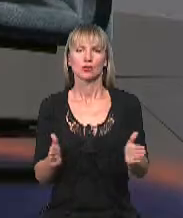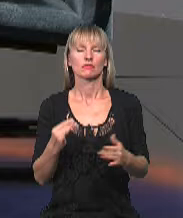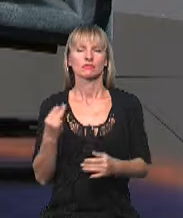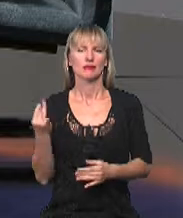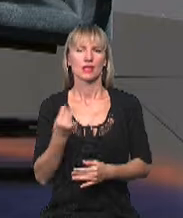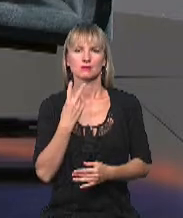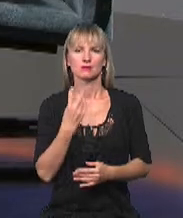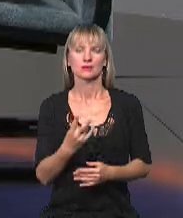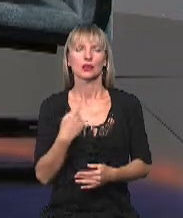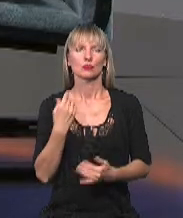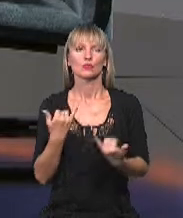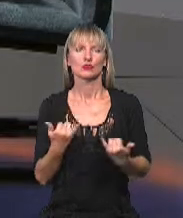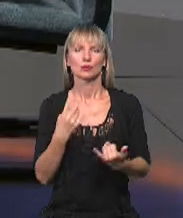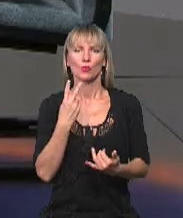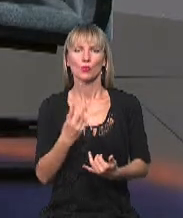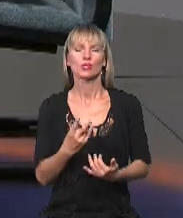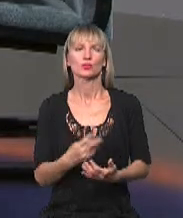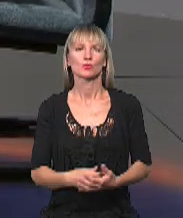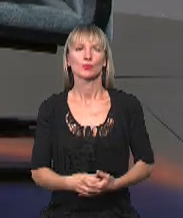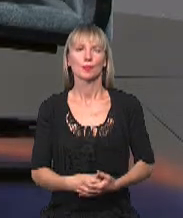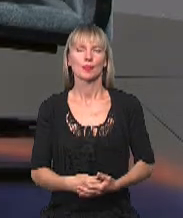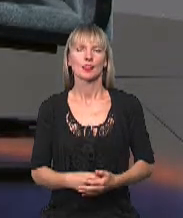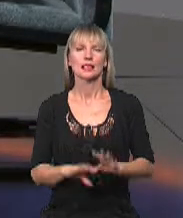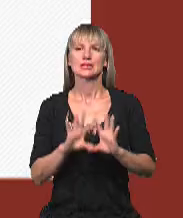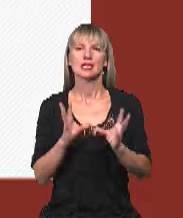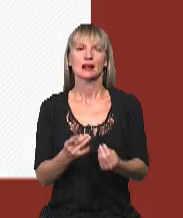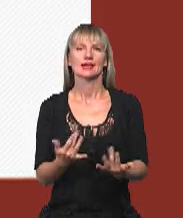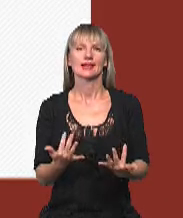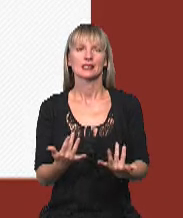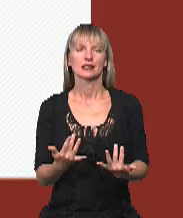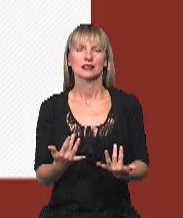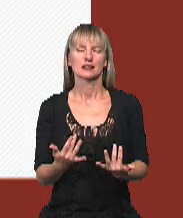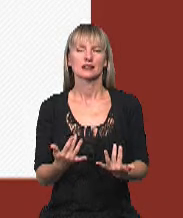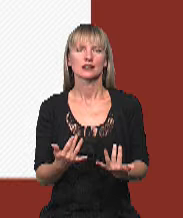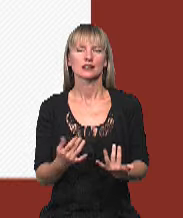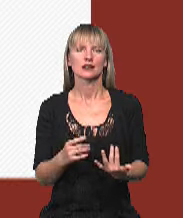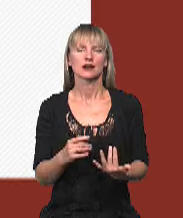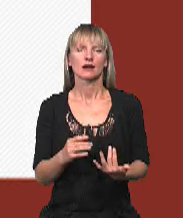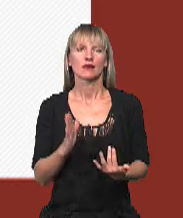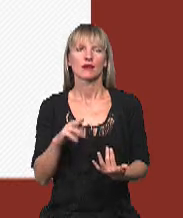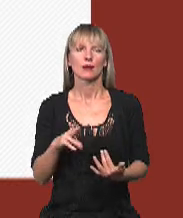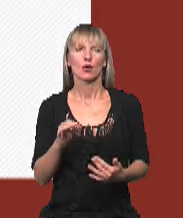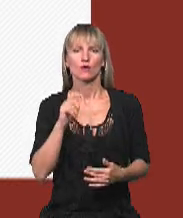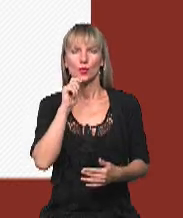цікавий. Ось тут, я сподіваюся, зараз ми їх побачимо. Так, отже, загальна кількість ВПО в Україні, ну, майже